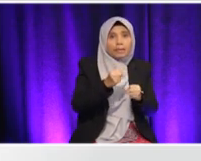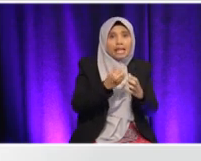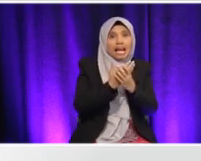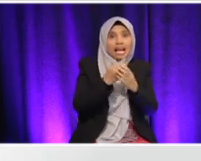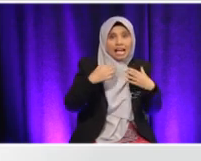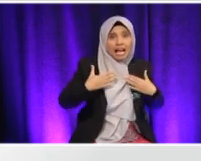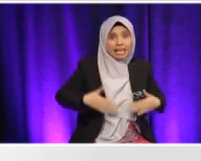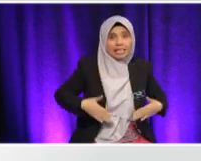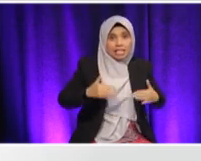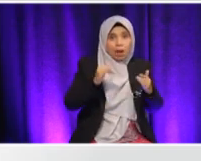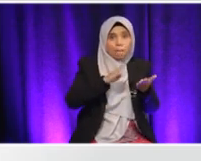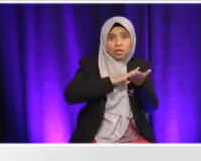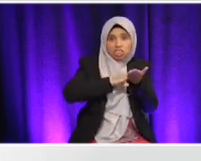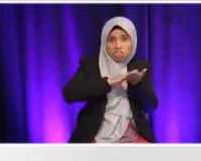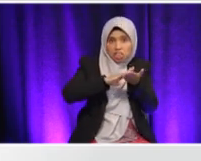bersih